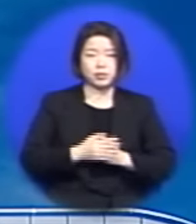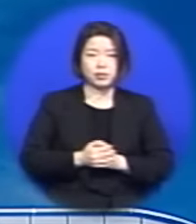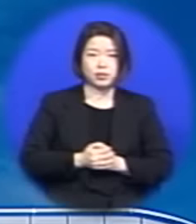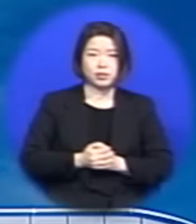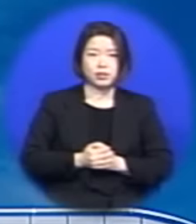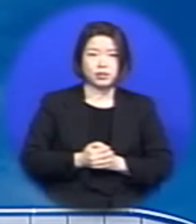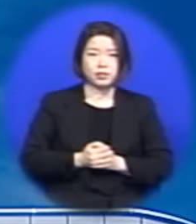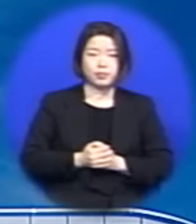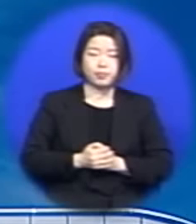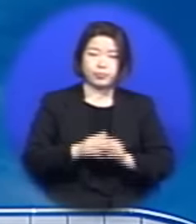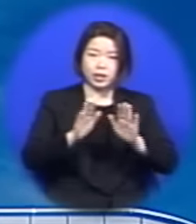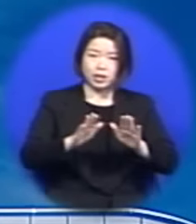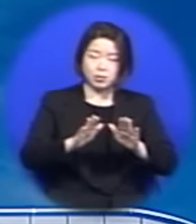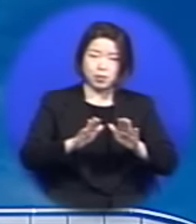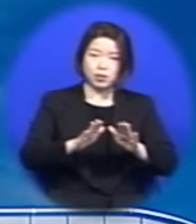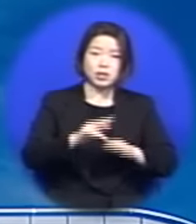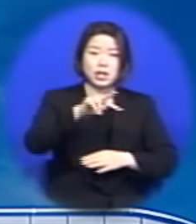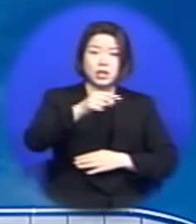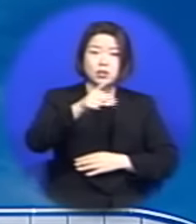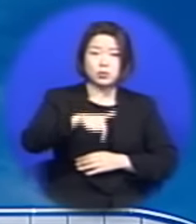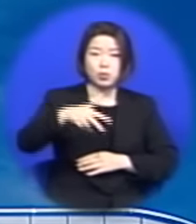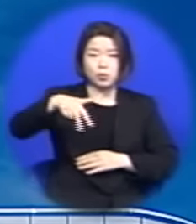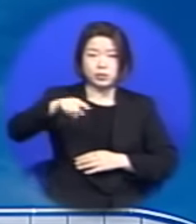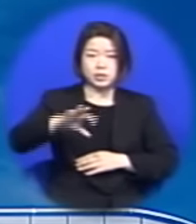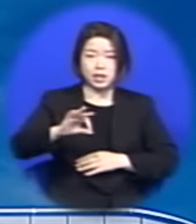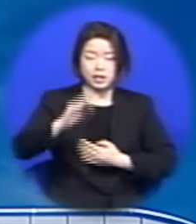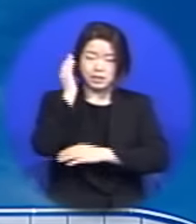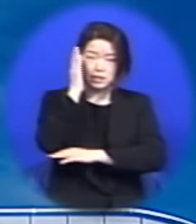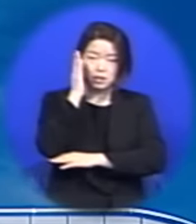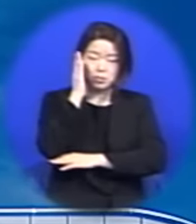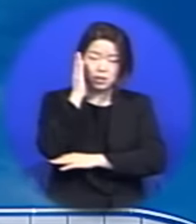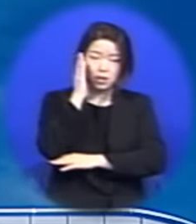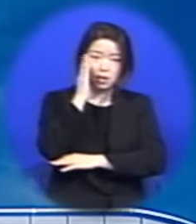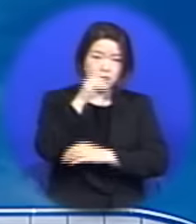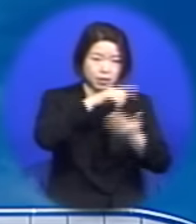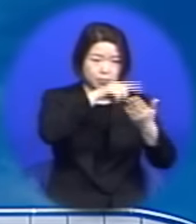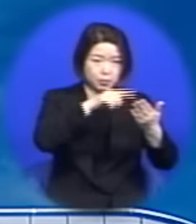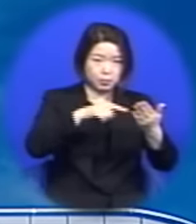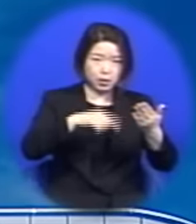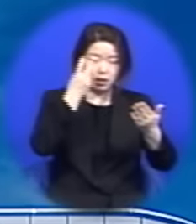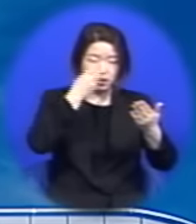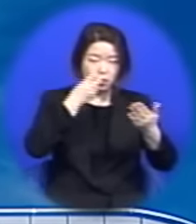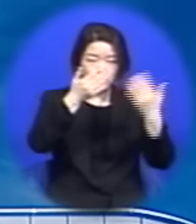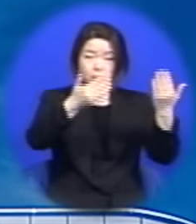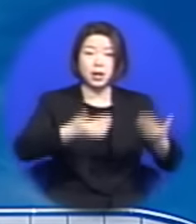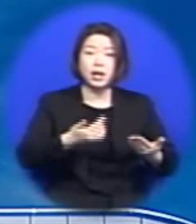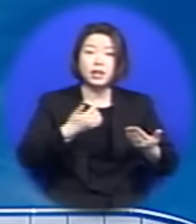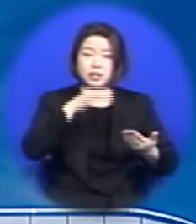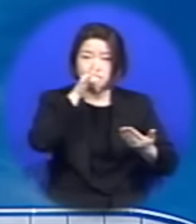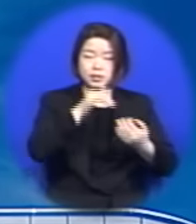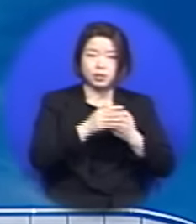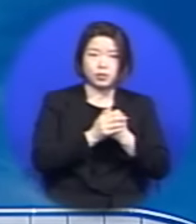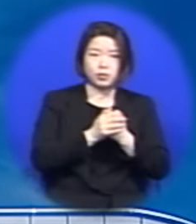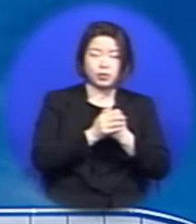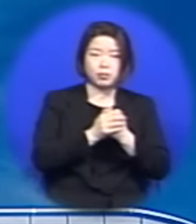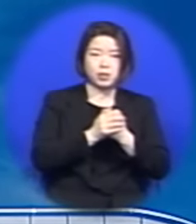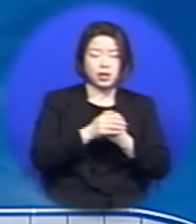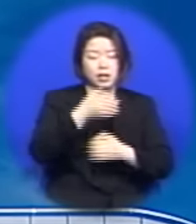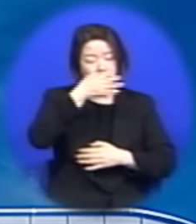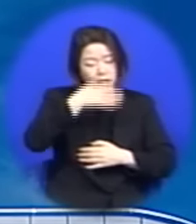없더라고요 이번 속장 세미나 설문을 받아보았습니다 지역장 속장 영성일기 세미나를 하면서 애로사항이